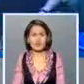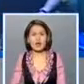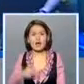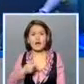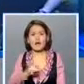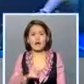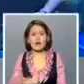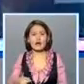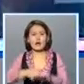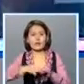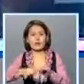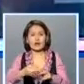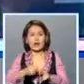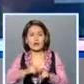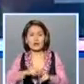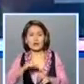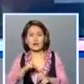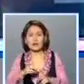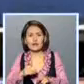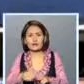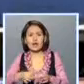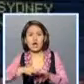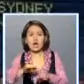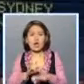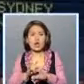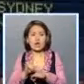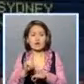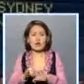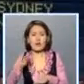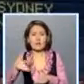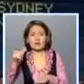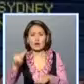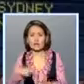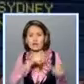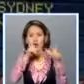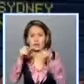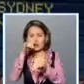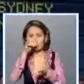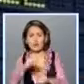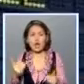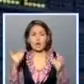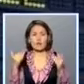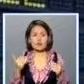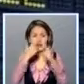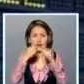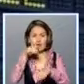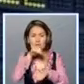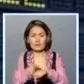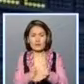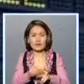Гавайи аралдарынан бастап, Тайландқа дейінгі аралықтағы әуежайларда мыңдаған адам сапарға аттана алмай отыр. Бүгін түскен мәліметке